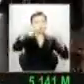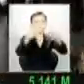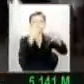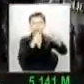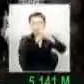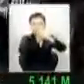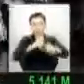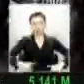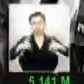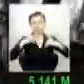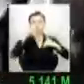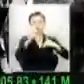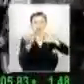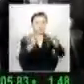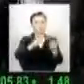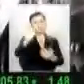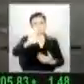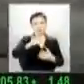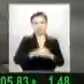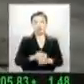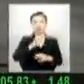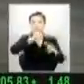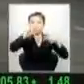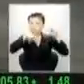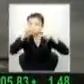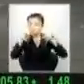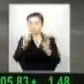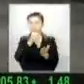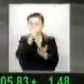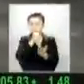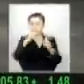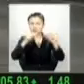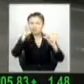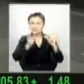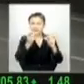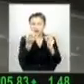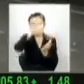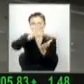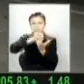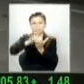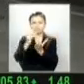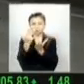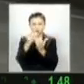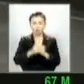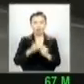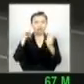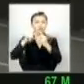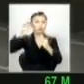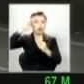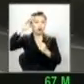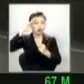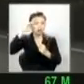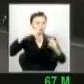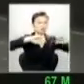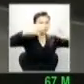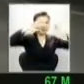ายต้องมีการสอบสวนข้อเท็จจริงต่อไปพร้อมยืนยันว่าผู้บัญชาการเหล่าทัพไม่มีปัญหาการทำงานกับรัฐบาลและปฏิบัติต